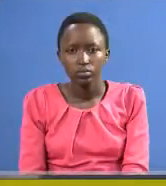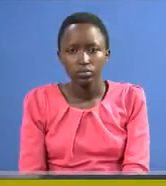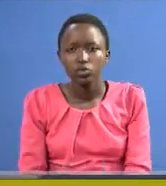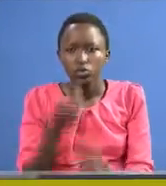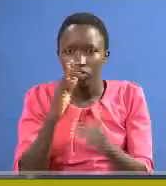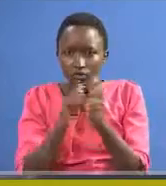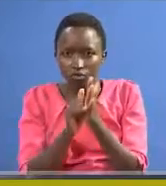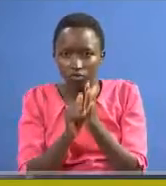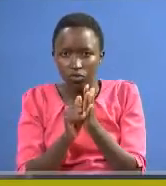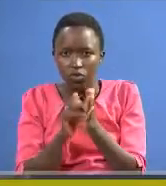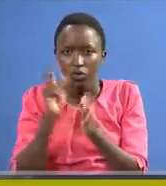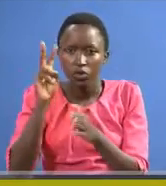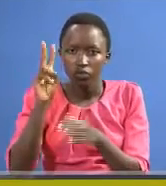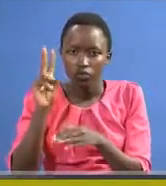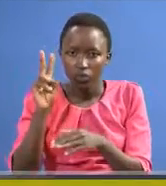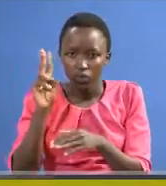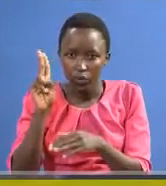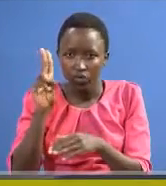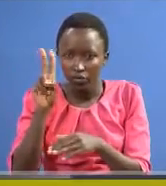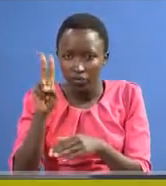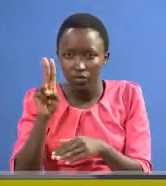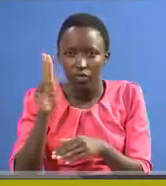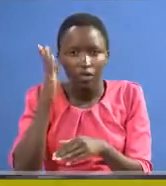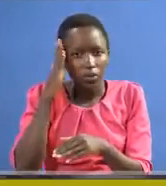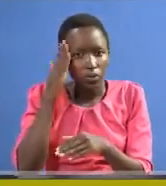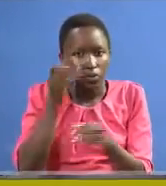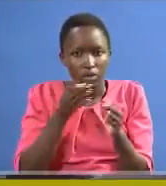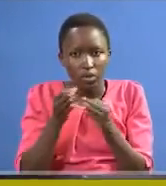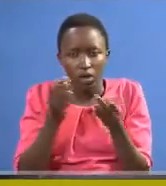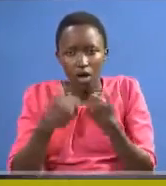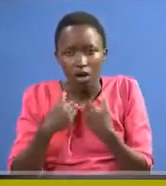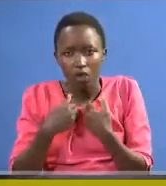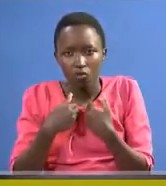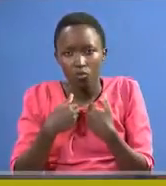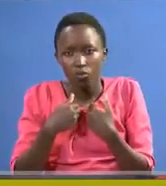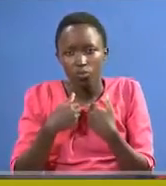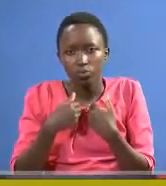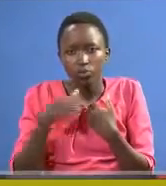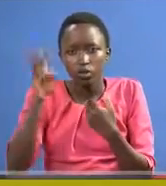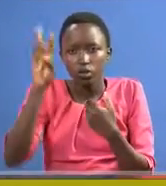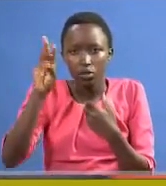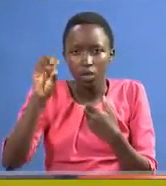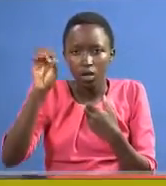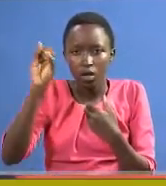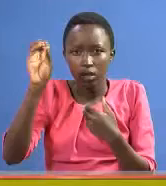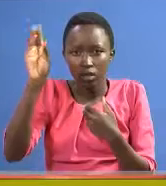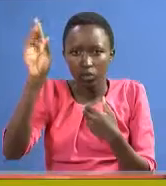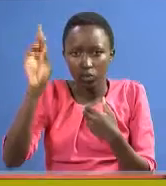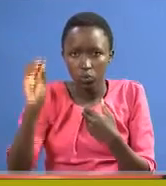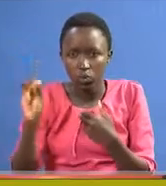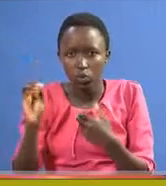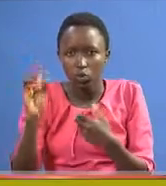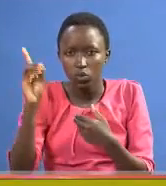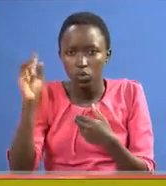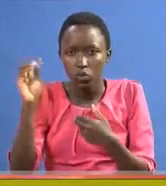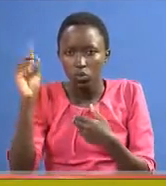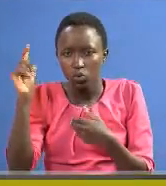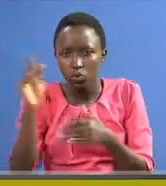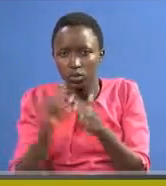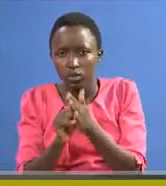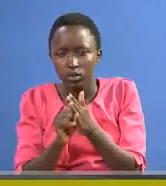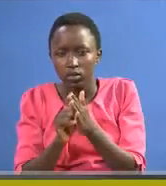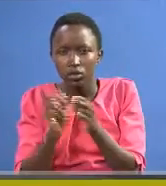Kurunzi maalum ya UV hutumika kutambua ikiwa kifaa kina chembechembe za Microdot na ikiwa chembechembe zizo ziko.